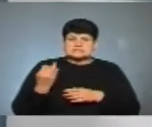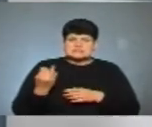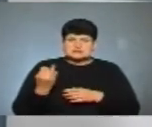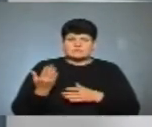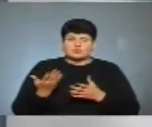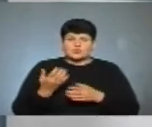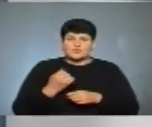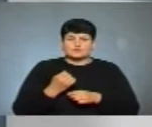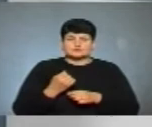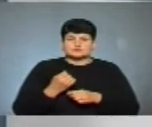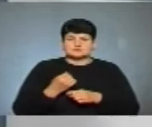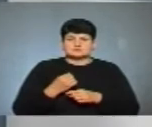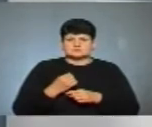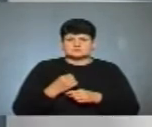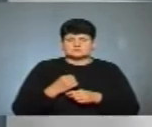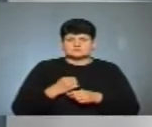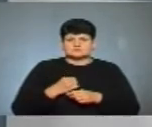якогось працедавця, так,